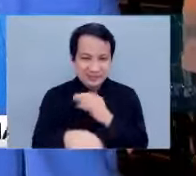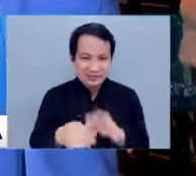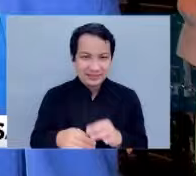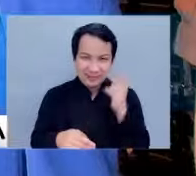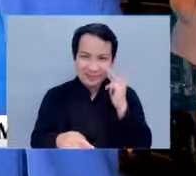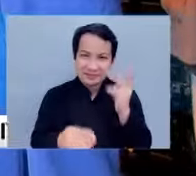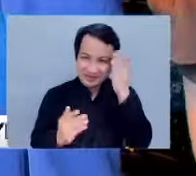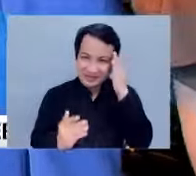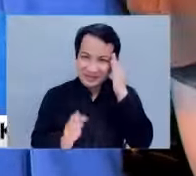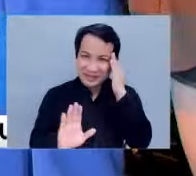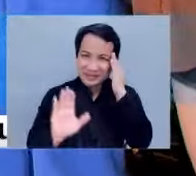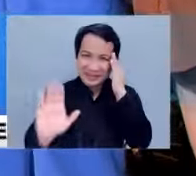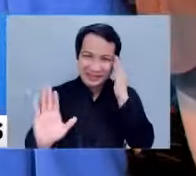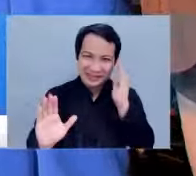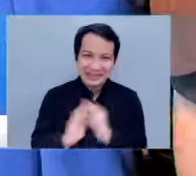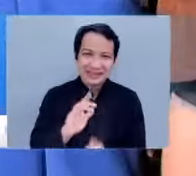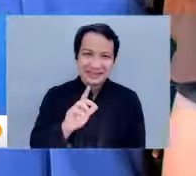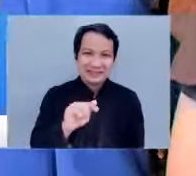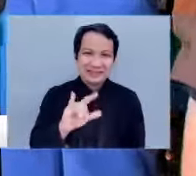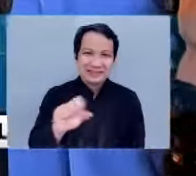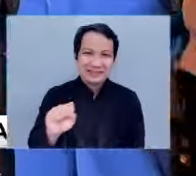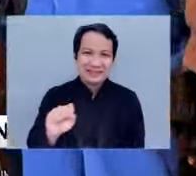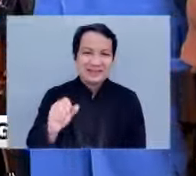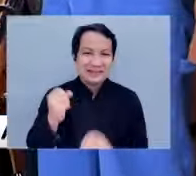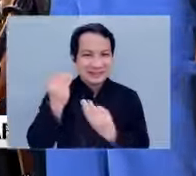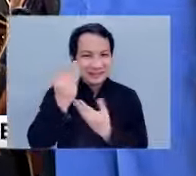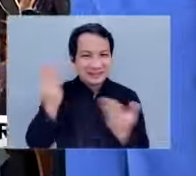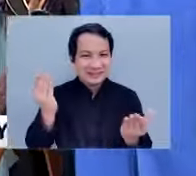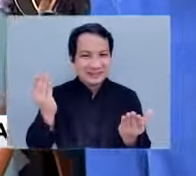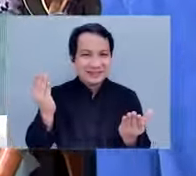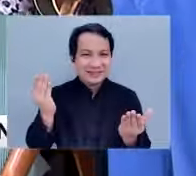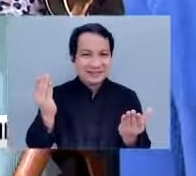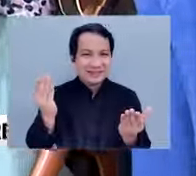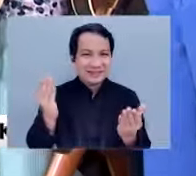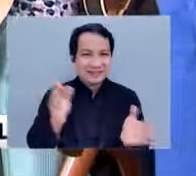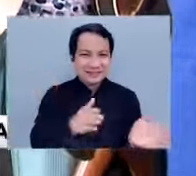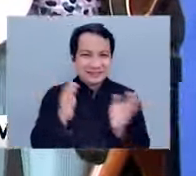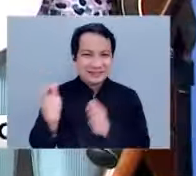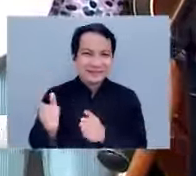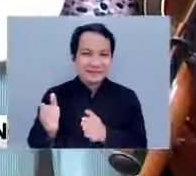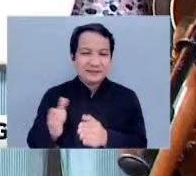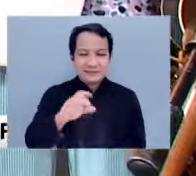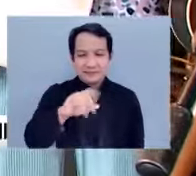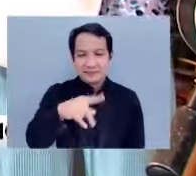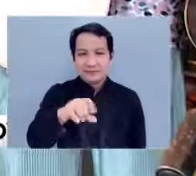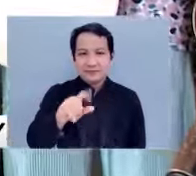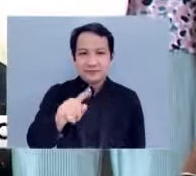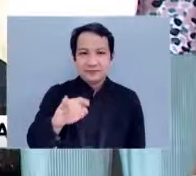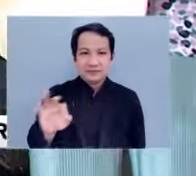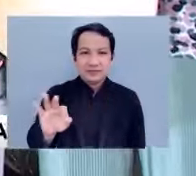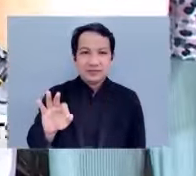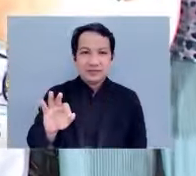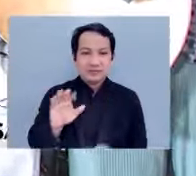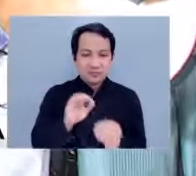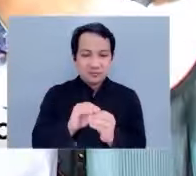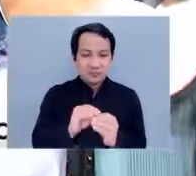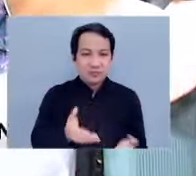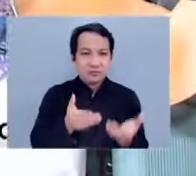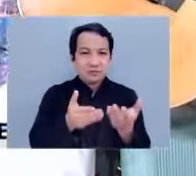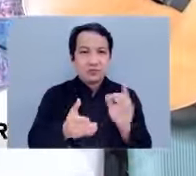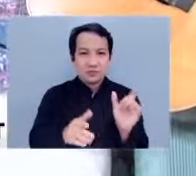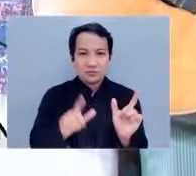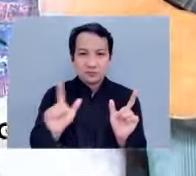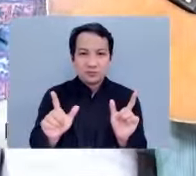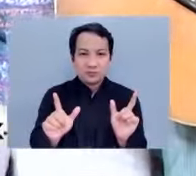na nila yan. Pero dahil marami pa tayong itatanong at i-jam kasama ang Spotify Philippines' most Streamed Artist of 2023 sa